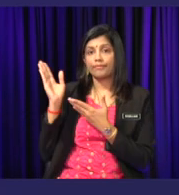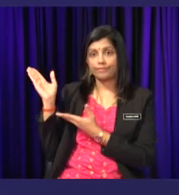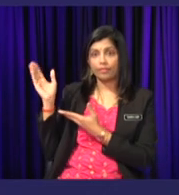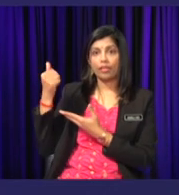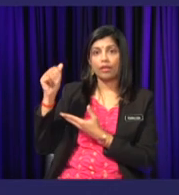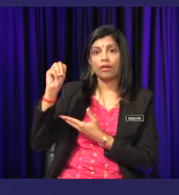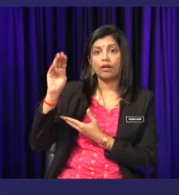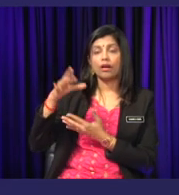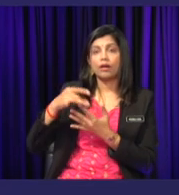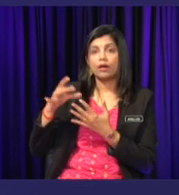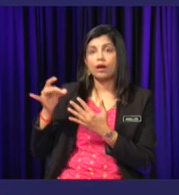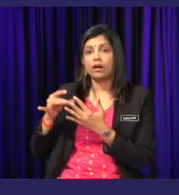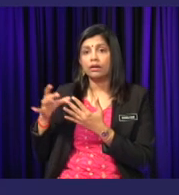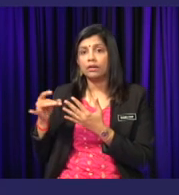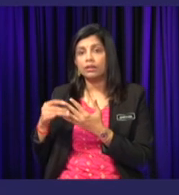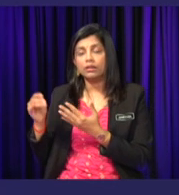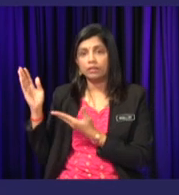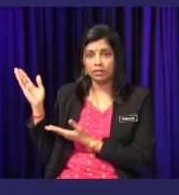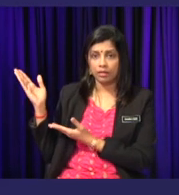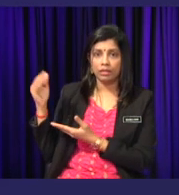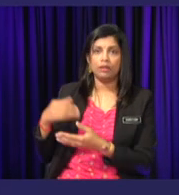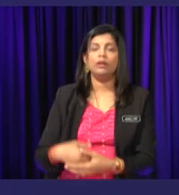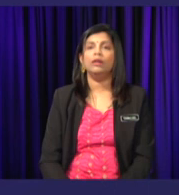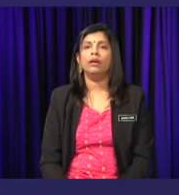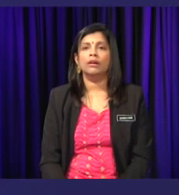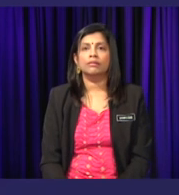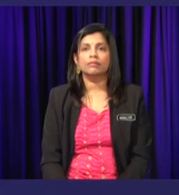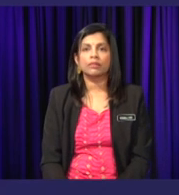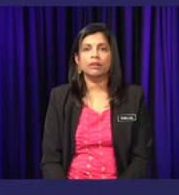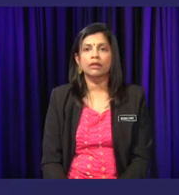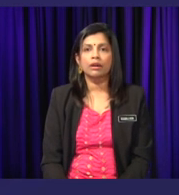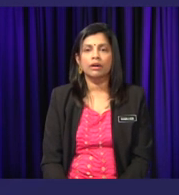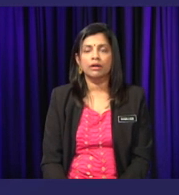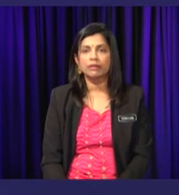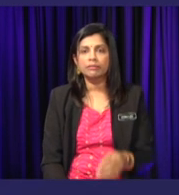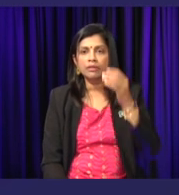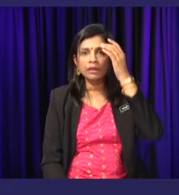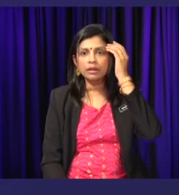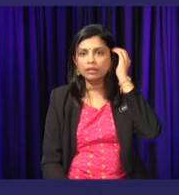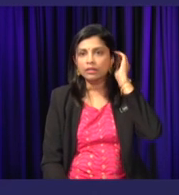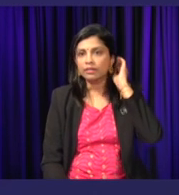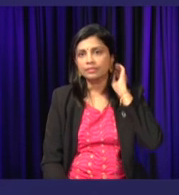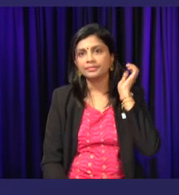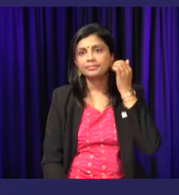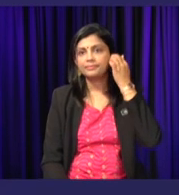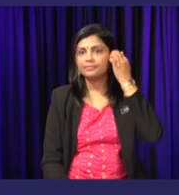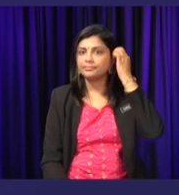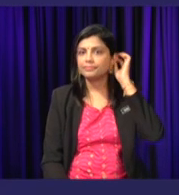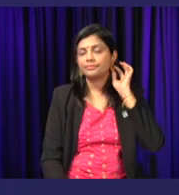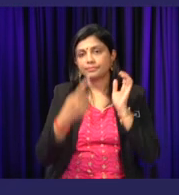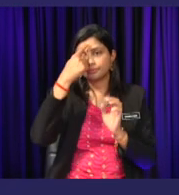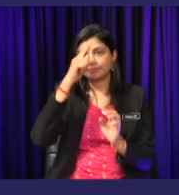gotong royong dengan menanam pokok-pokok buah-buahan sekitar kawasan perumahan maknanya bukan untuk jangka Masih pendek lah